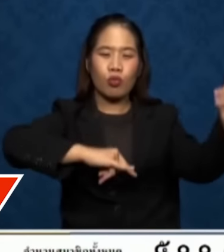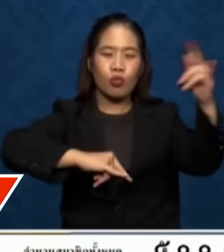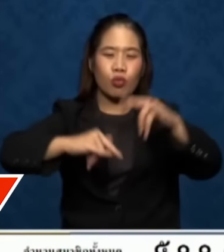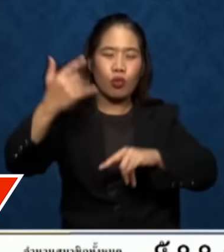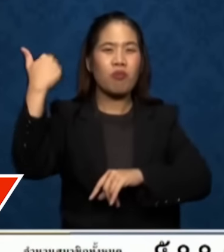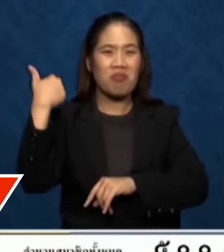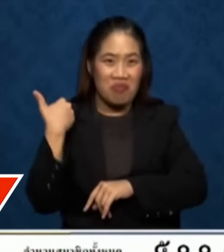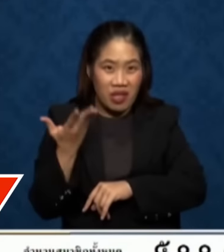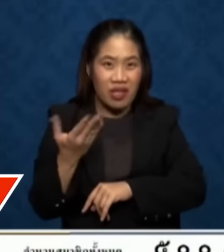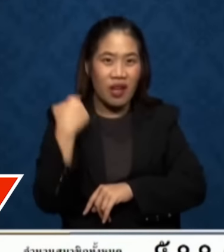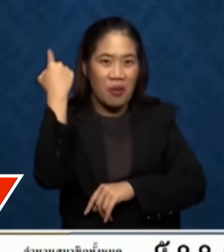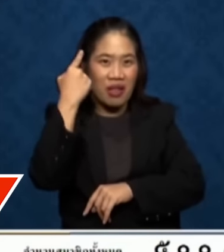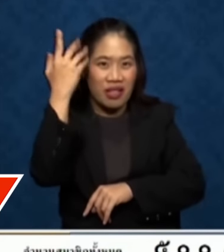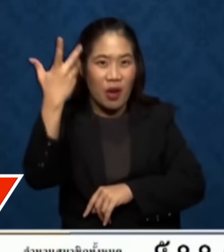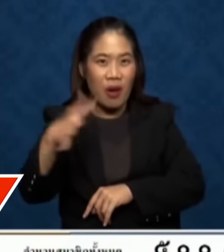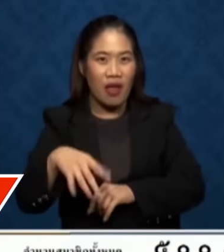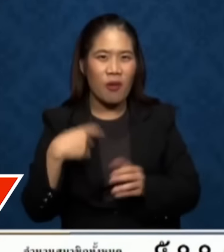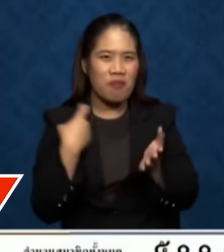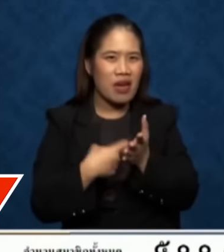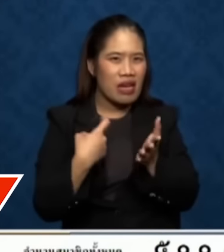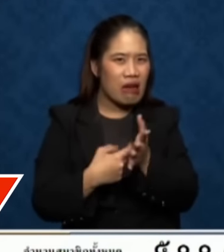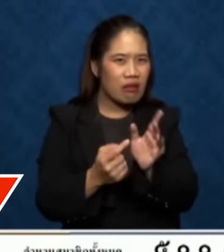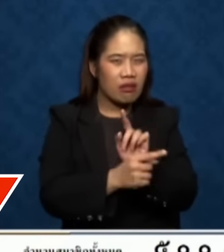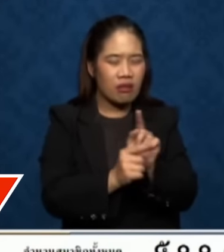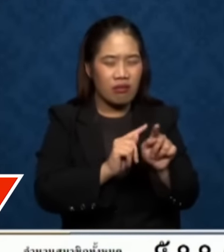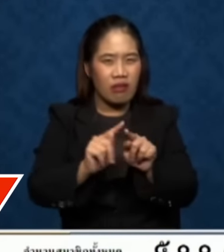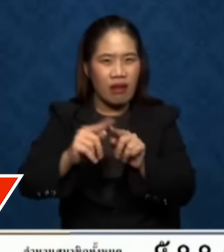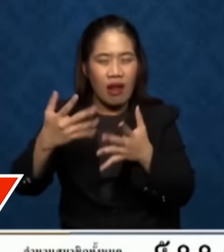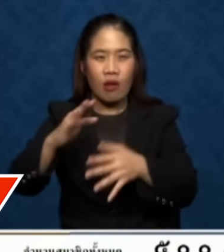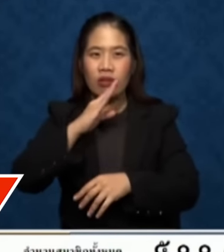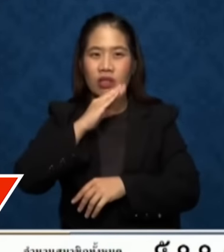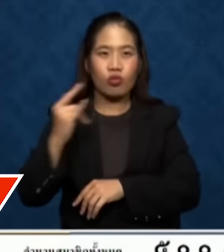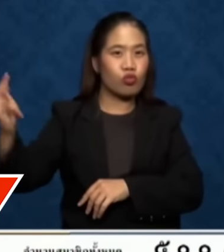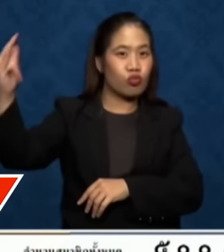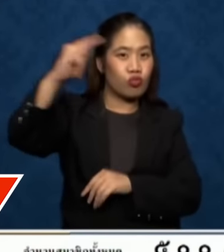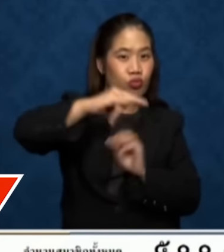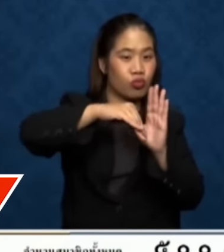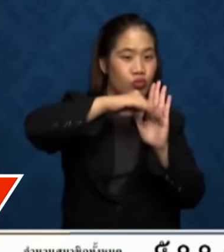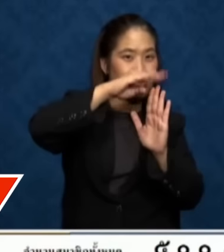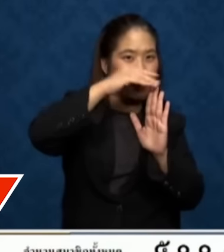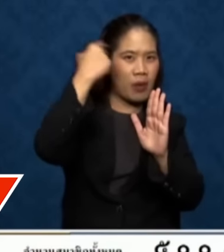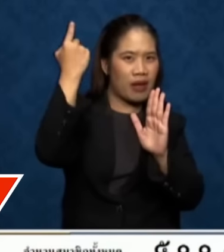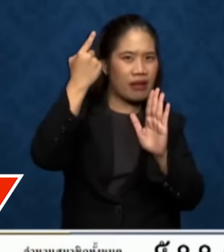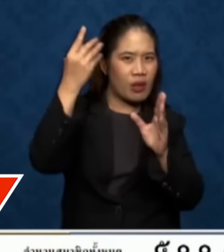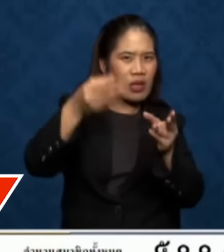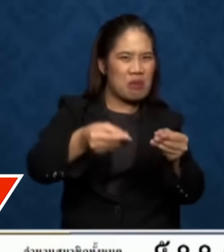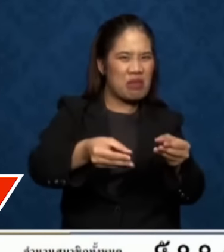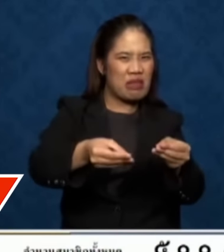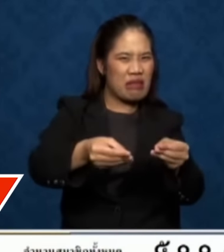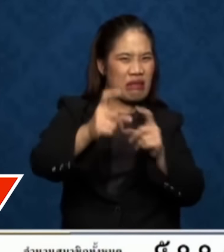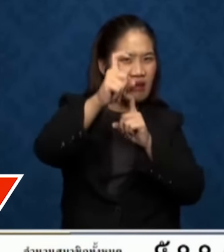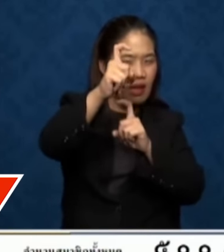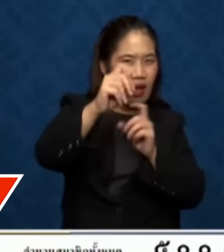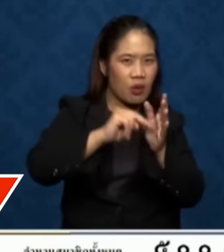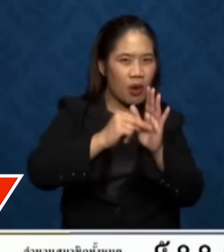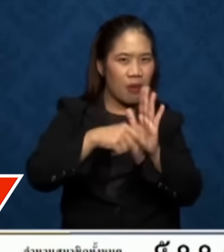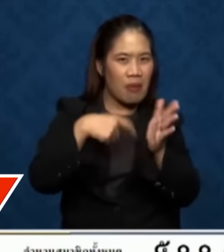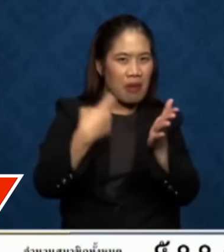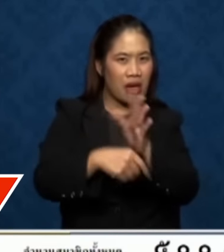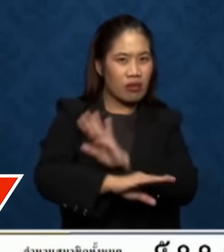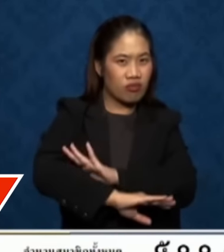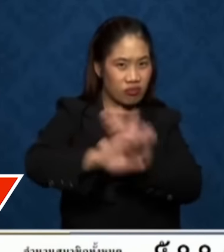ขาเดินทางมาท่องเที่ยวและซื้อประกันหากมาเที่ยวในพื้นที่ภัยพิบัติคาดว่าประกันจะยกเลิกทัน